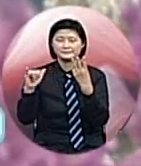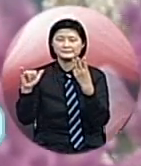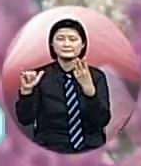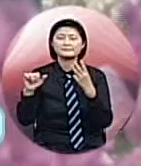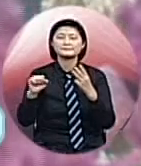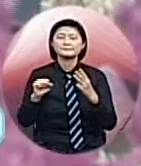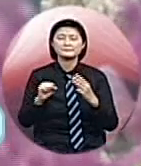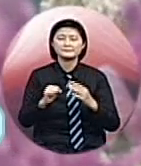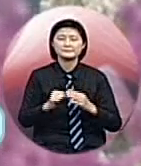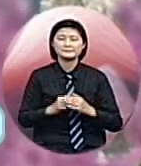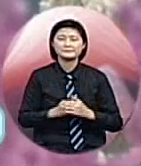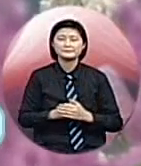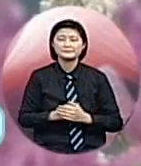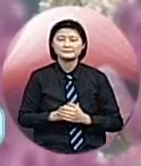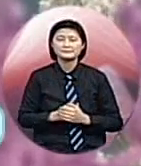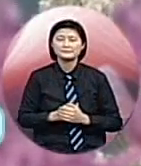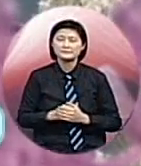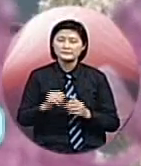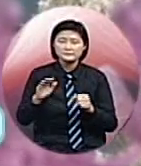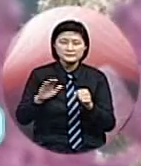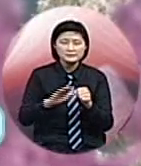사람